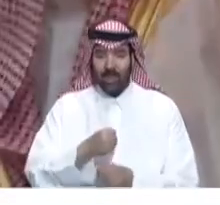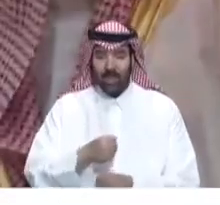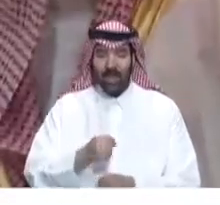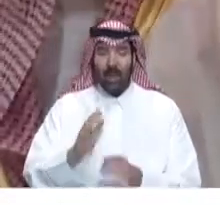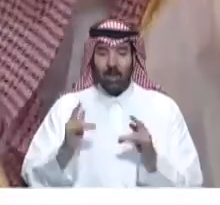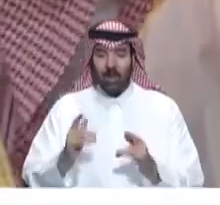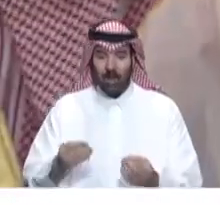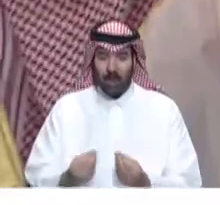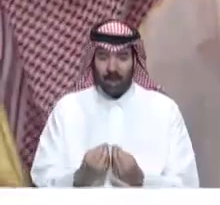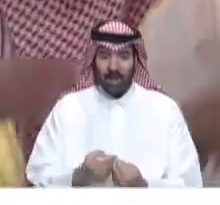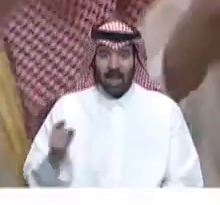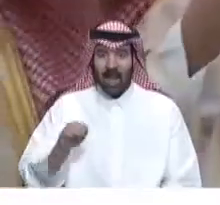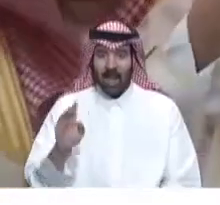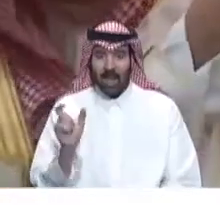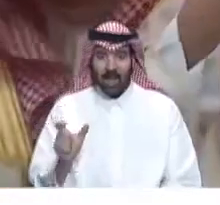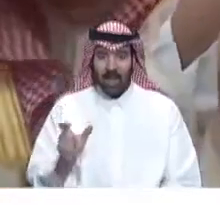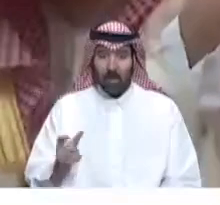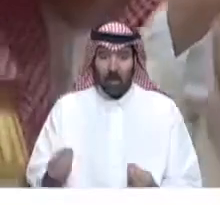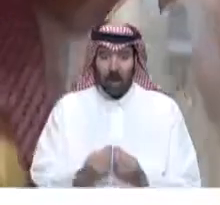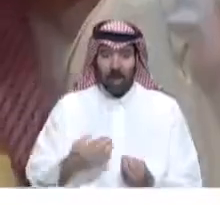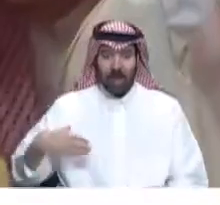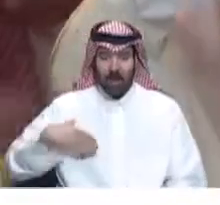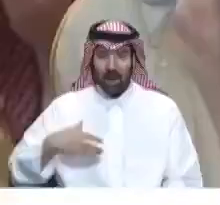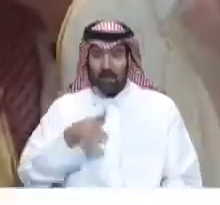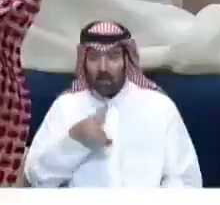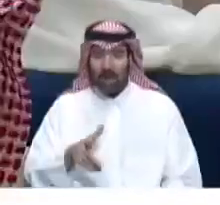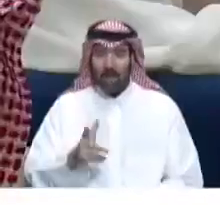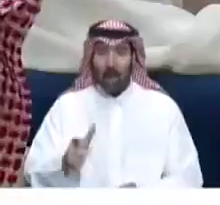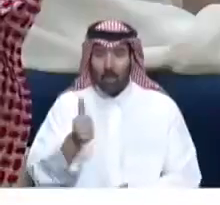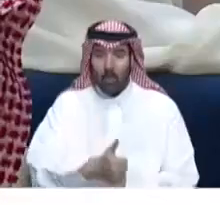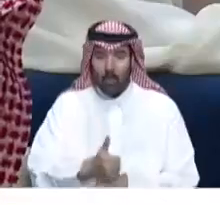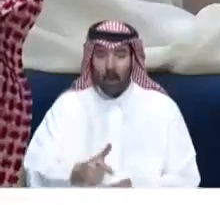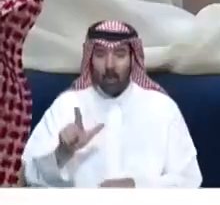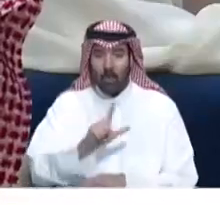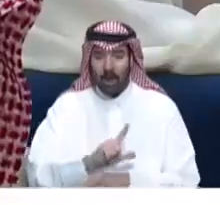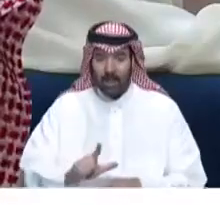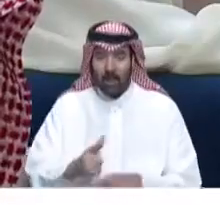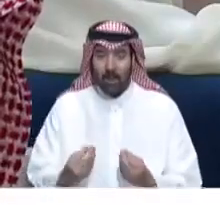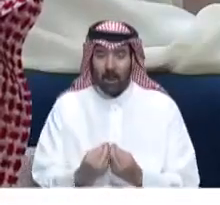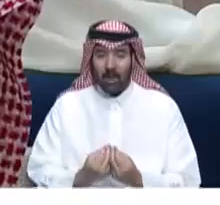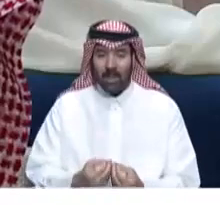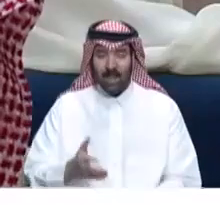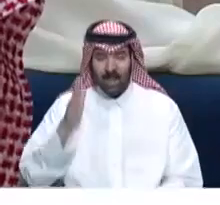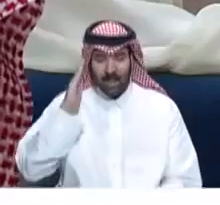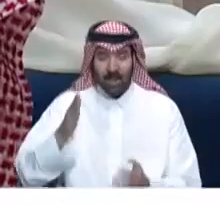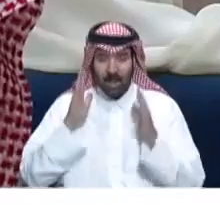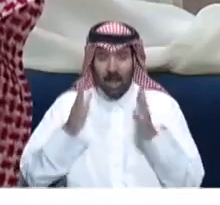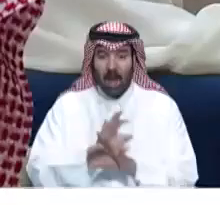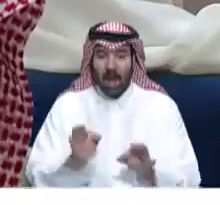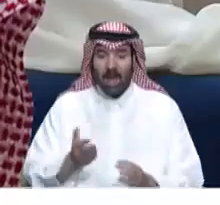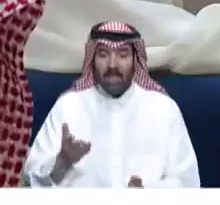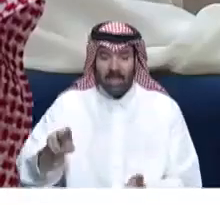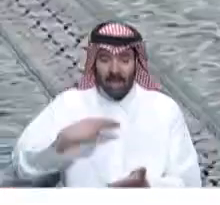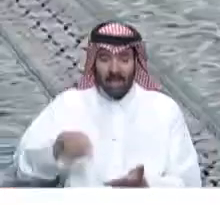راكان بن سلمان بن عبد العزيز وعدد من أصحاب المعالي وكبار المسؤولين. وعقب الصلاة تلقى خادم الحرمين